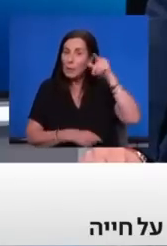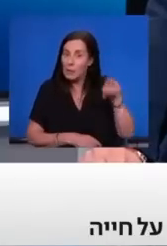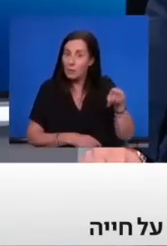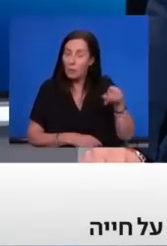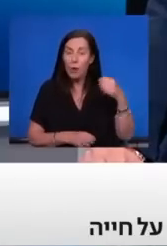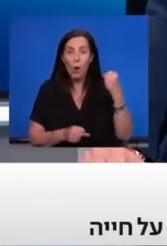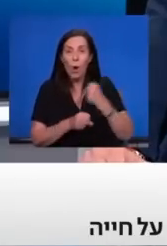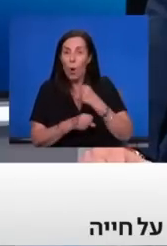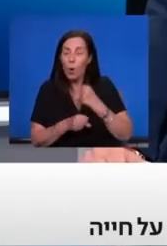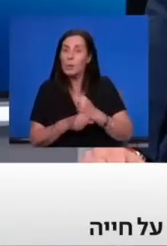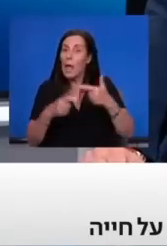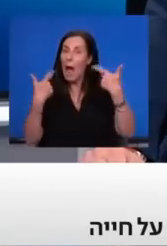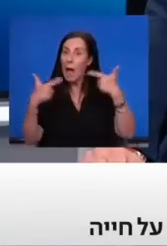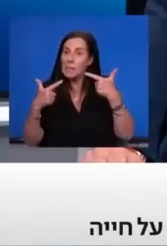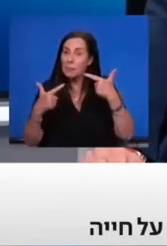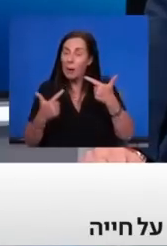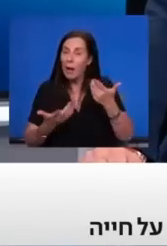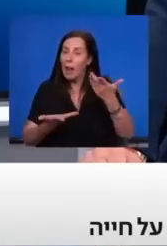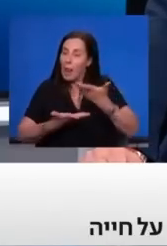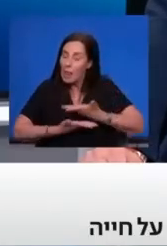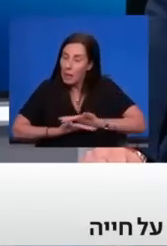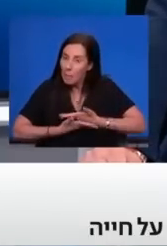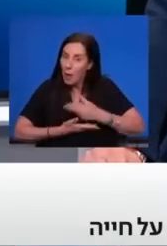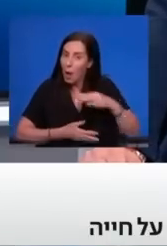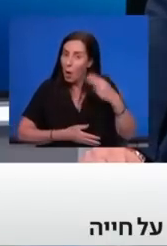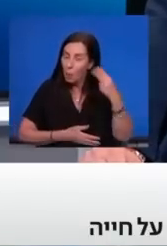עושה הסברה להכלה של הקהילה הלהט"בית? תגידו לי אתם.